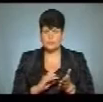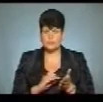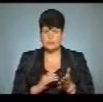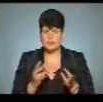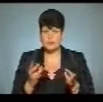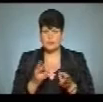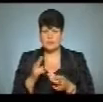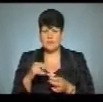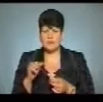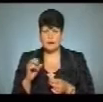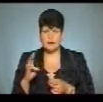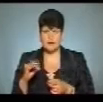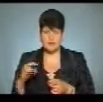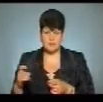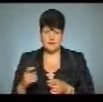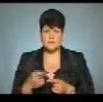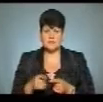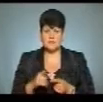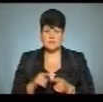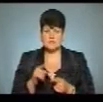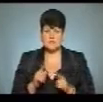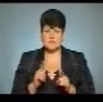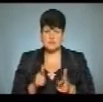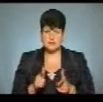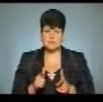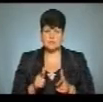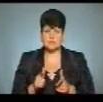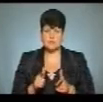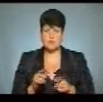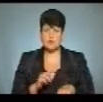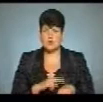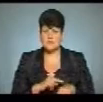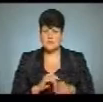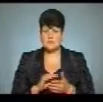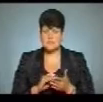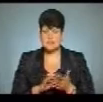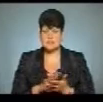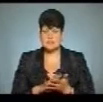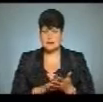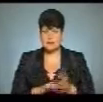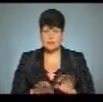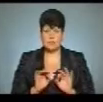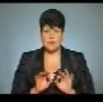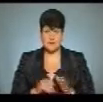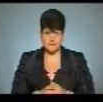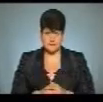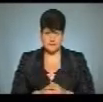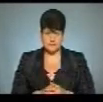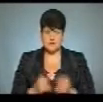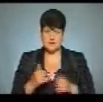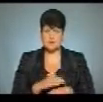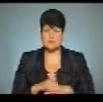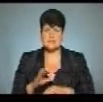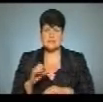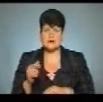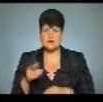необхідних вихідних даних. Спостерігач опори звернувся до поліції, що написав відповідну заяву та пояснення. Ми зараз на вулиці Сагайдачного